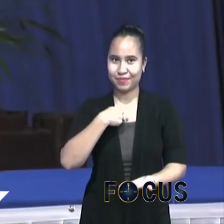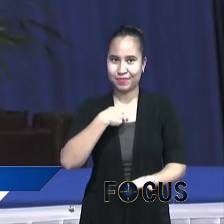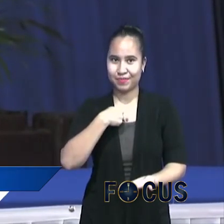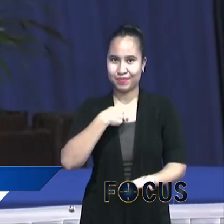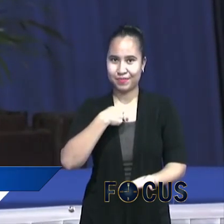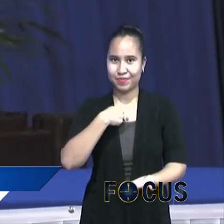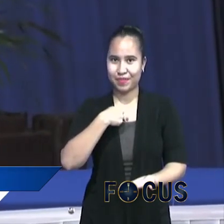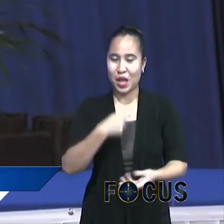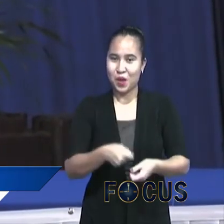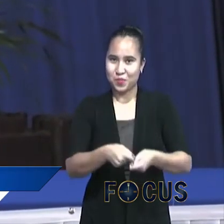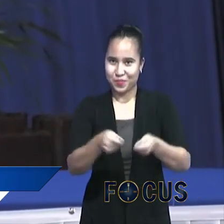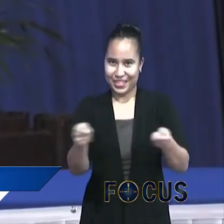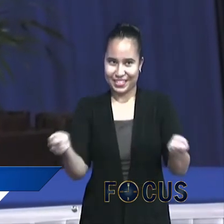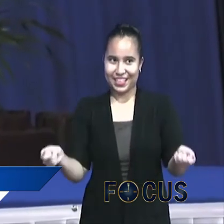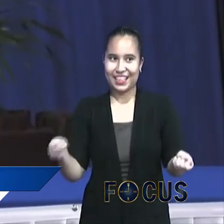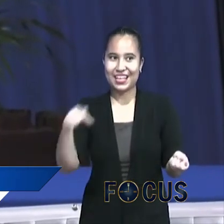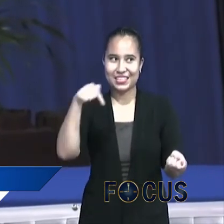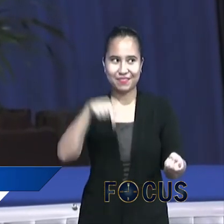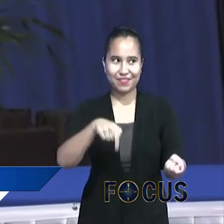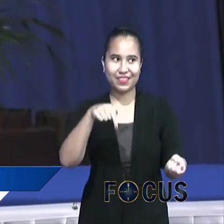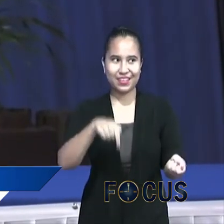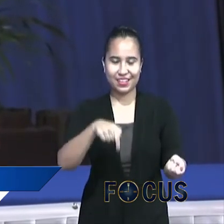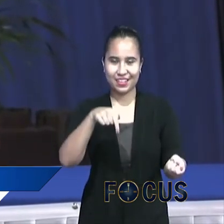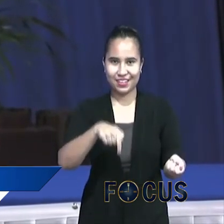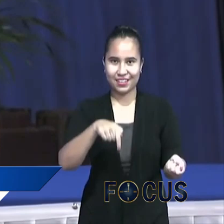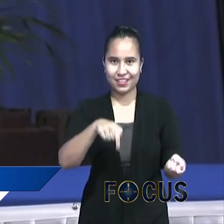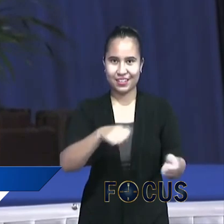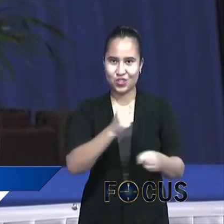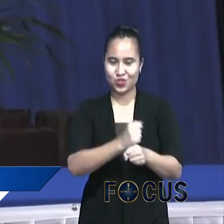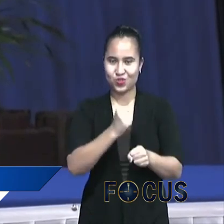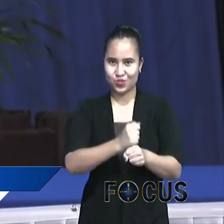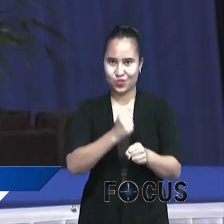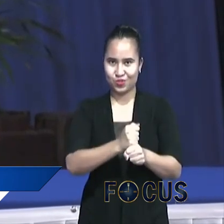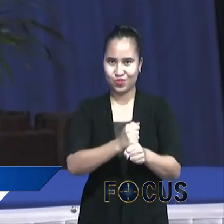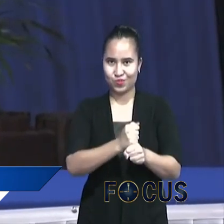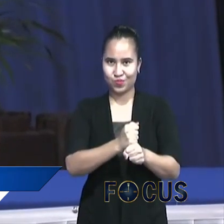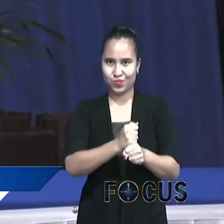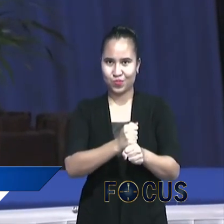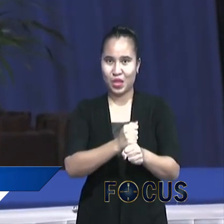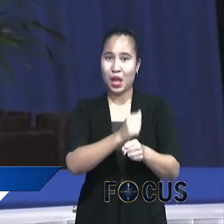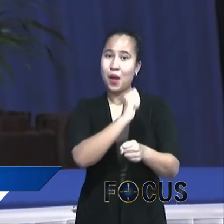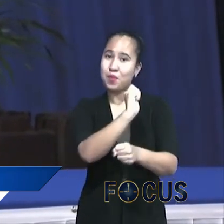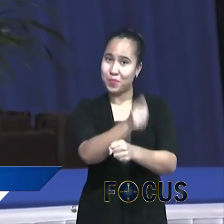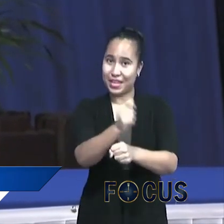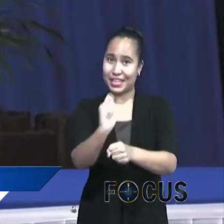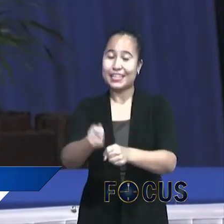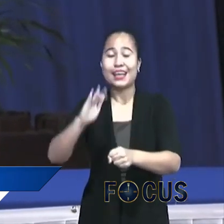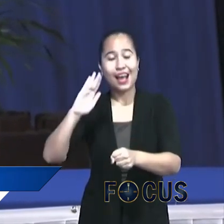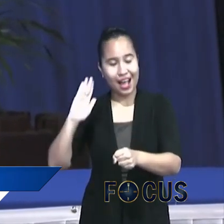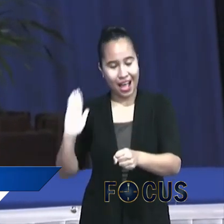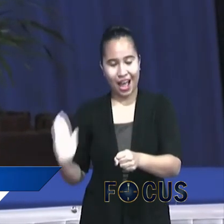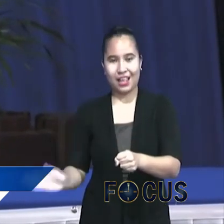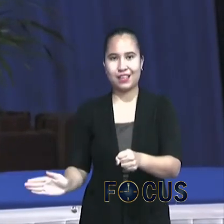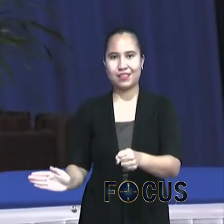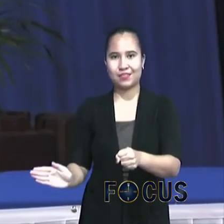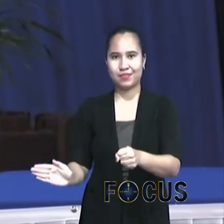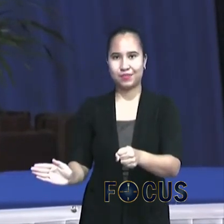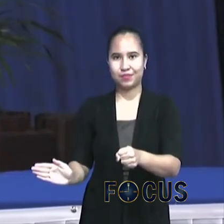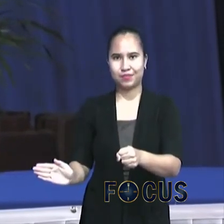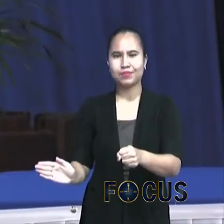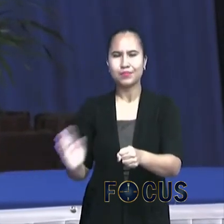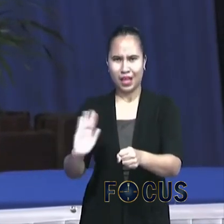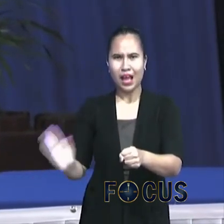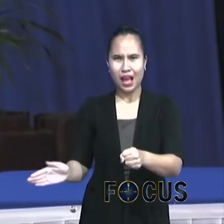de presentatie van vandaag doen in het kader van de mededelingen die reeds